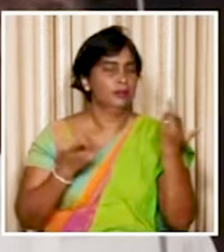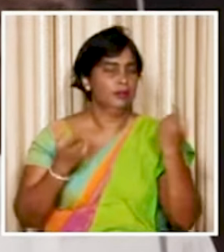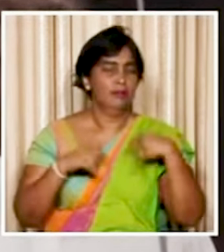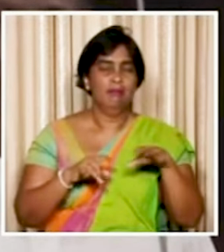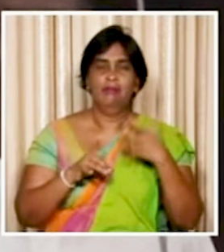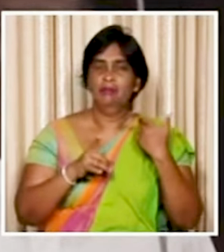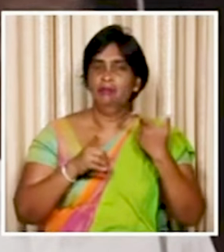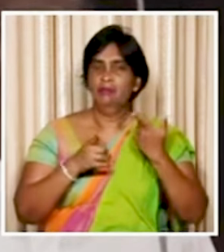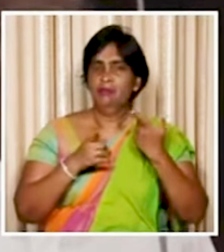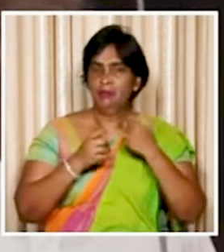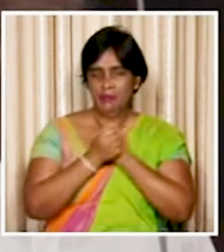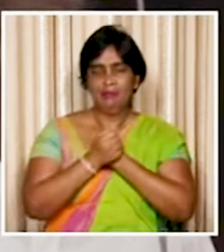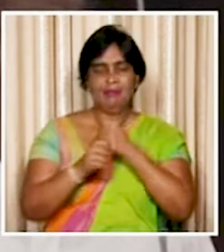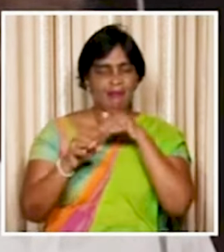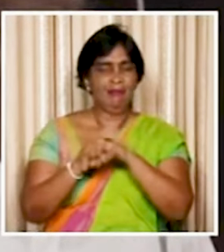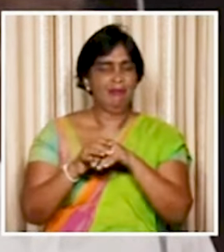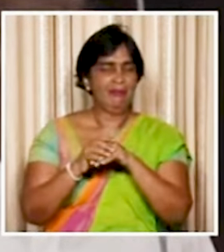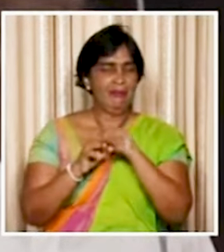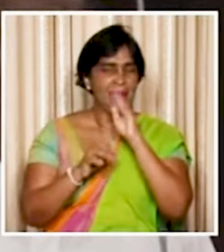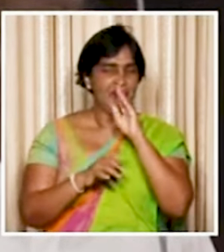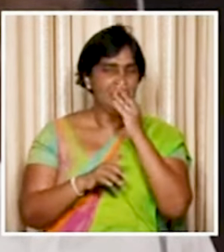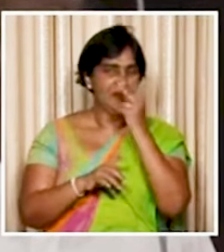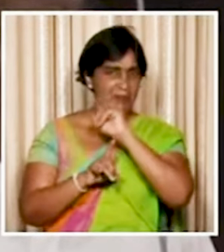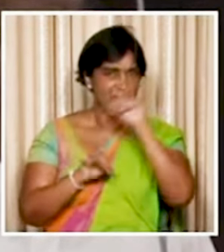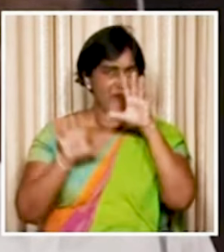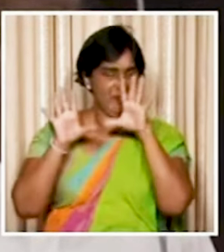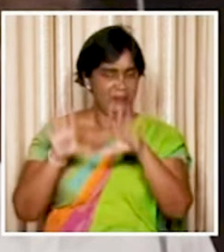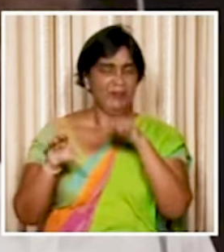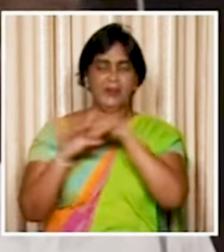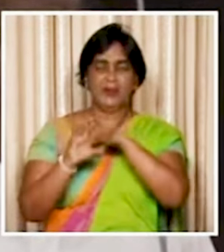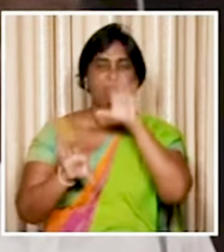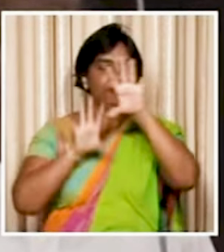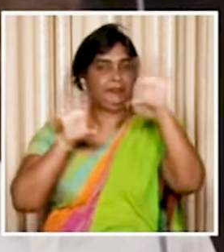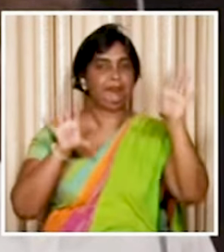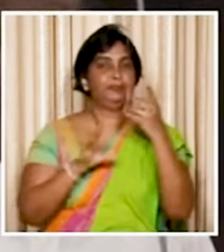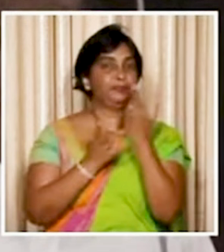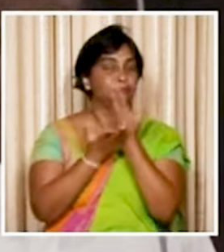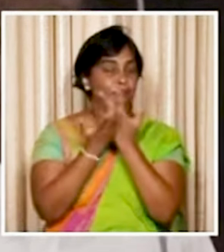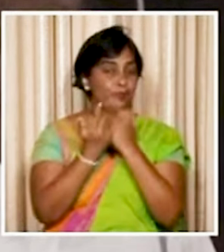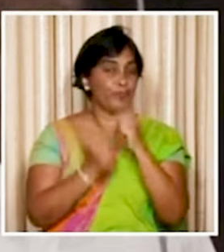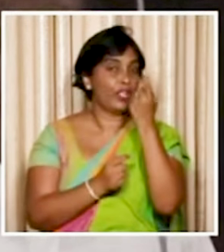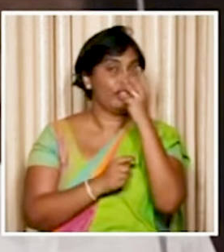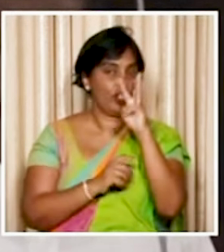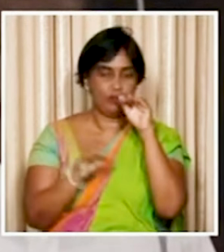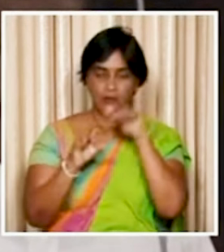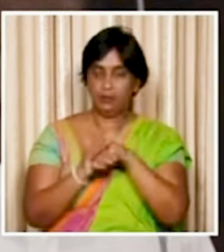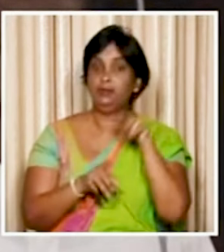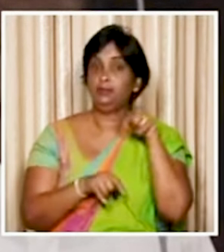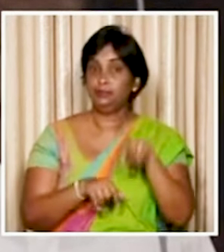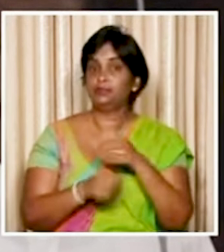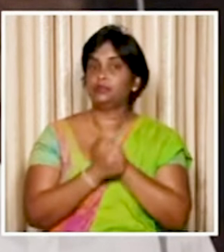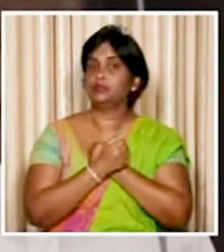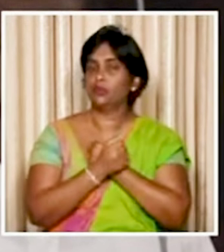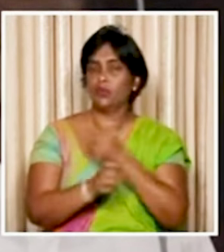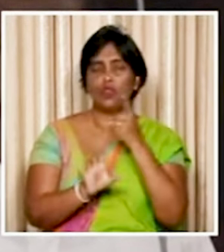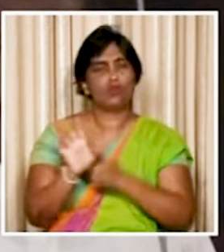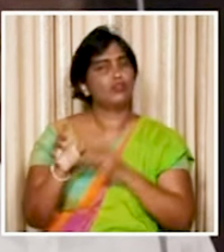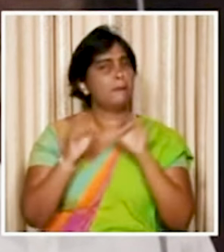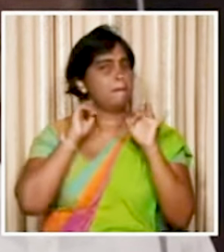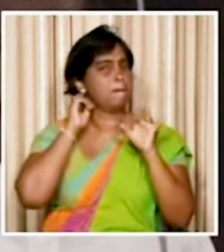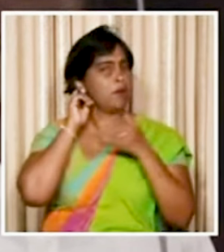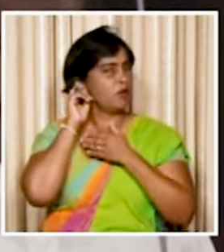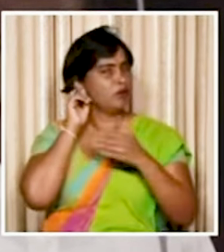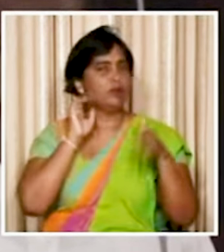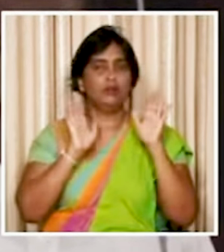10 பேராக, மொத்தம் 13 பேர். இந்த 15 வடங்களுக்கு மேற்பட்டவர்களாக இருக்கிறார்கள். அண்மையில் பயங்கரவாத தடைச்சட்டத்தில்